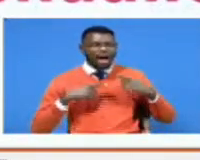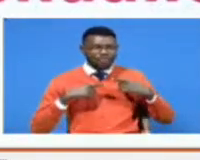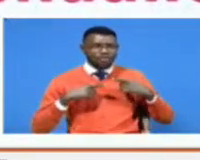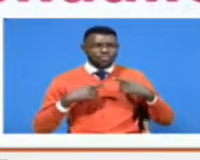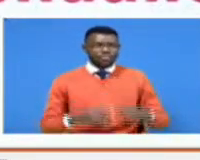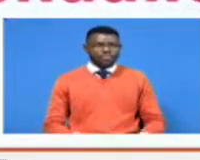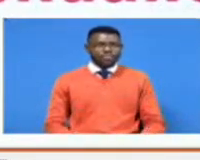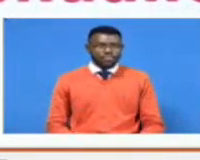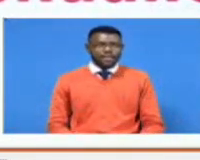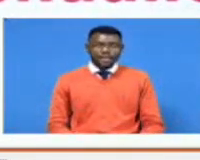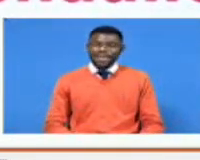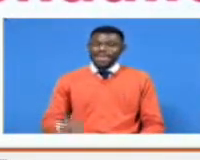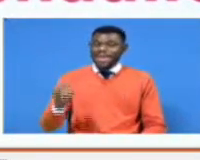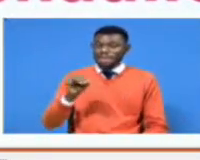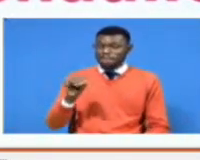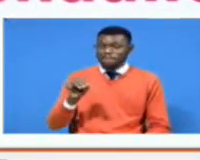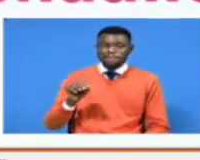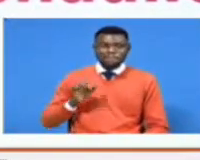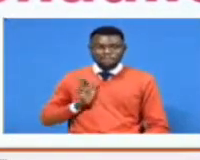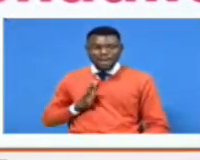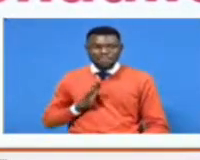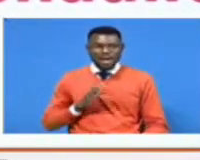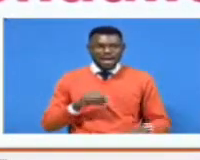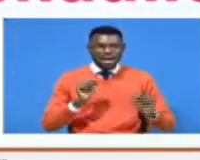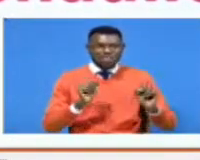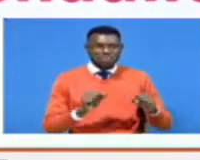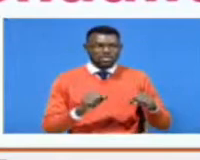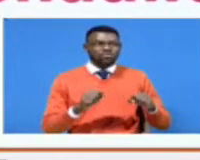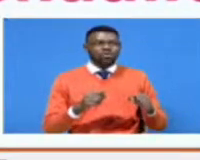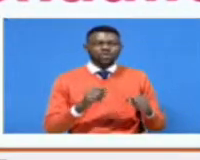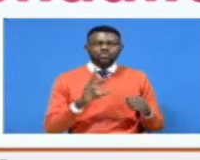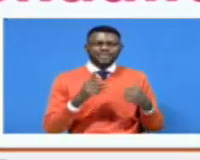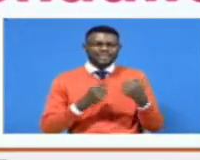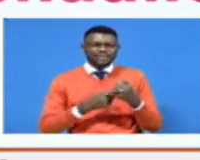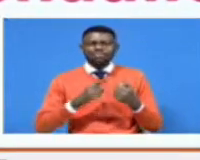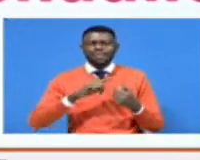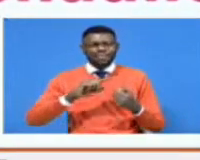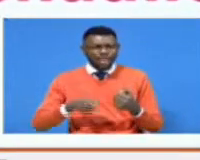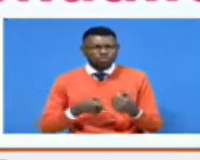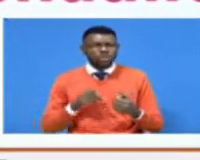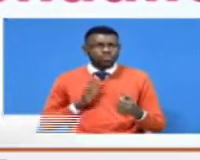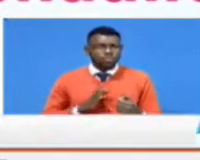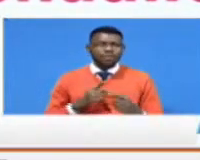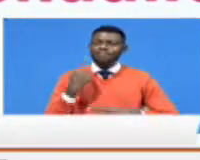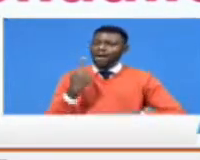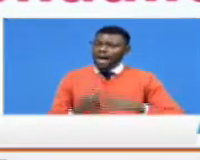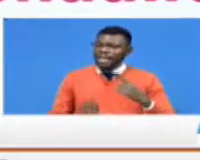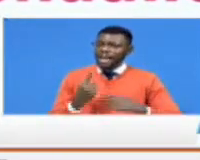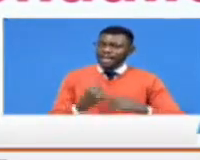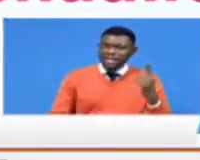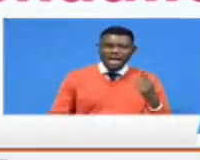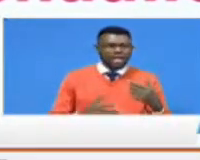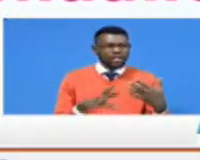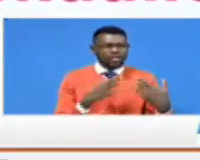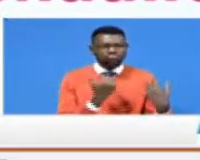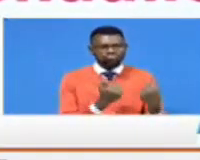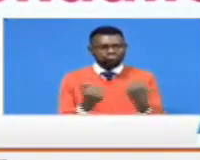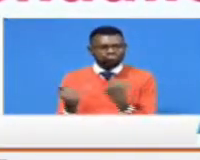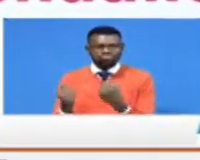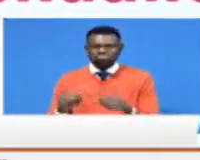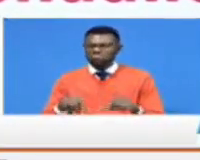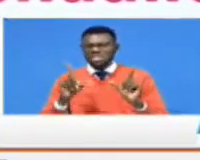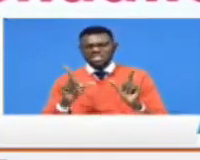to boost safe deliveries in the county. Well, Mama has the potential to transport 26,000 women each year for less than it would cost to bring